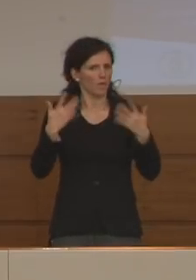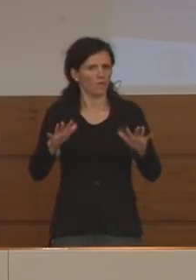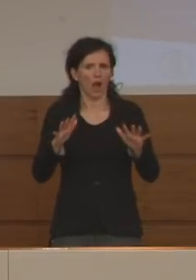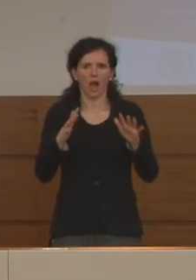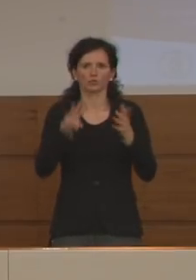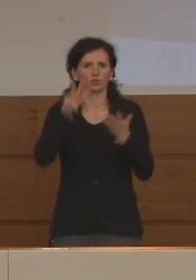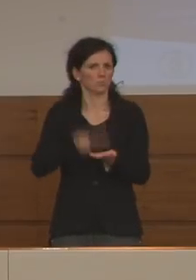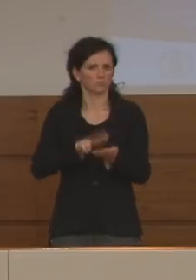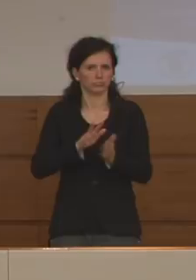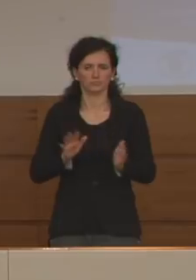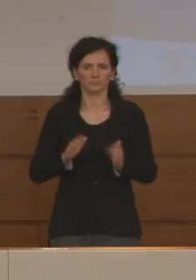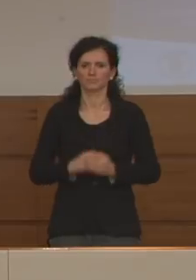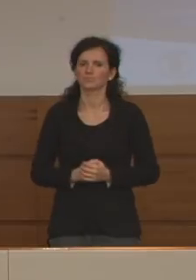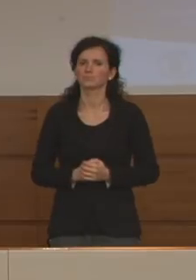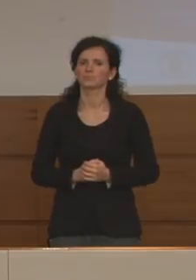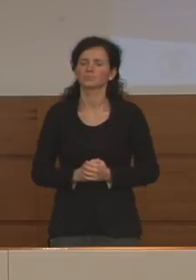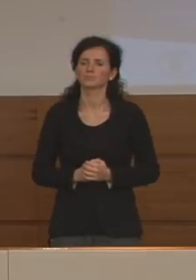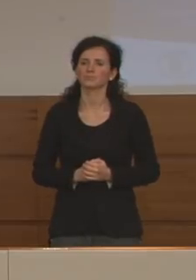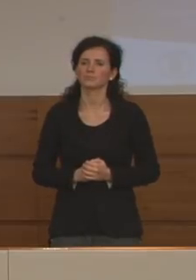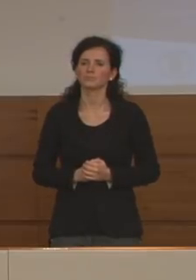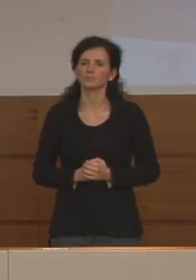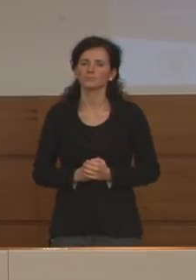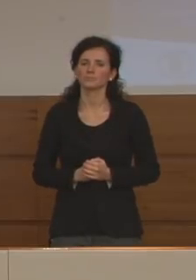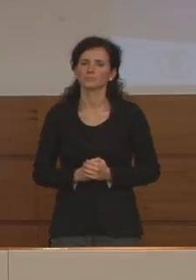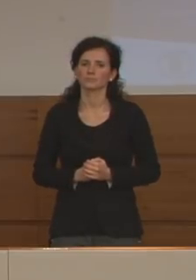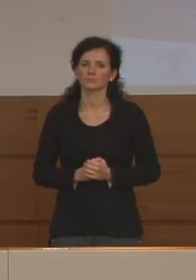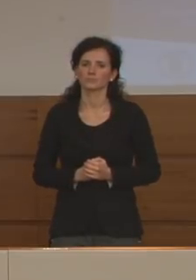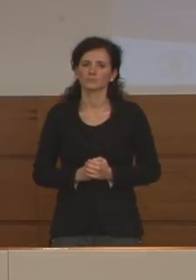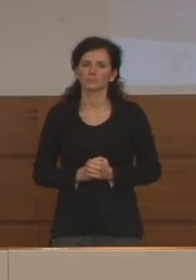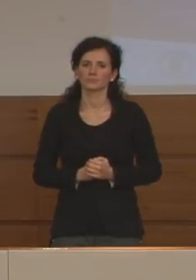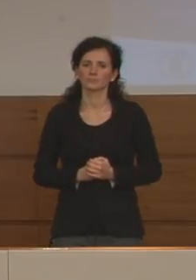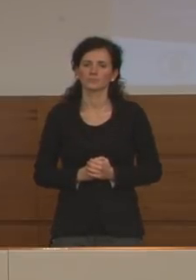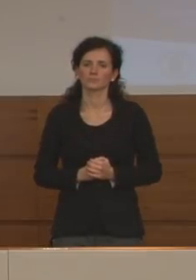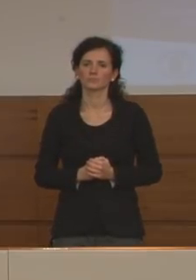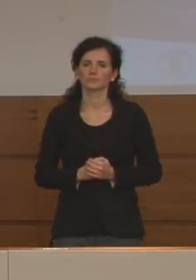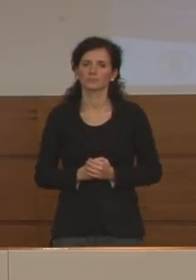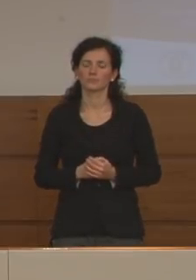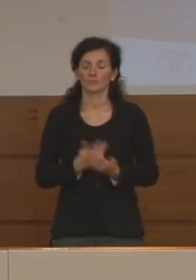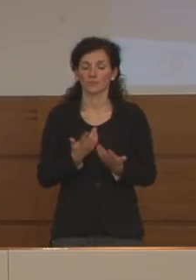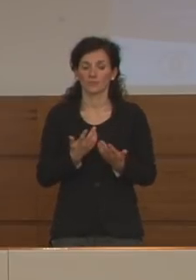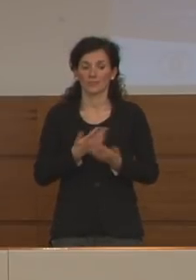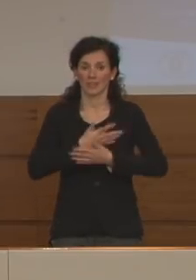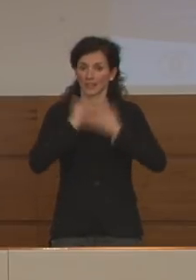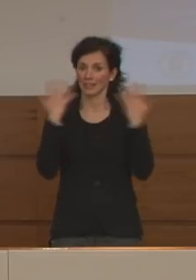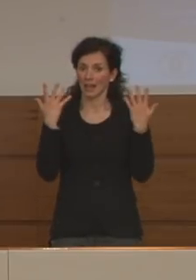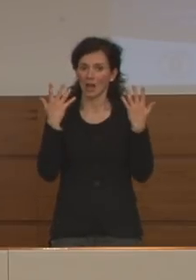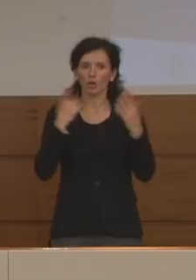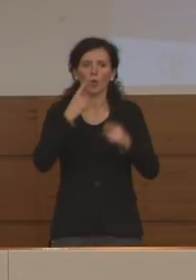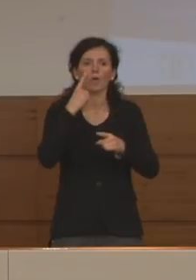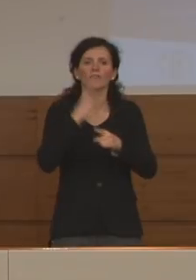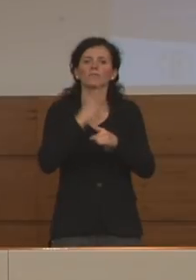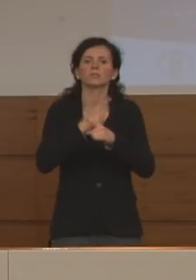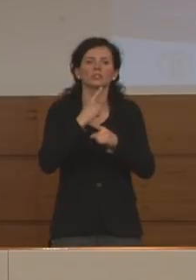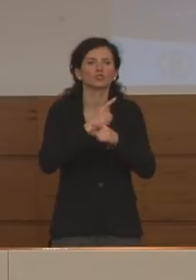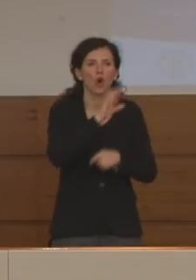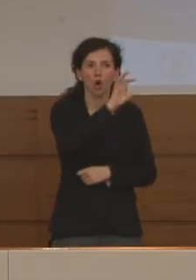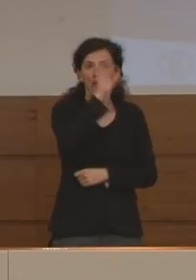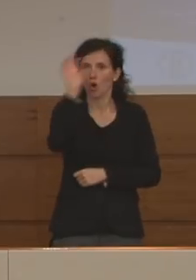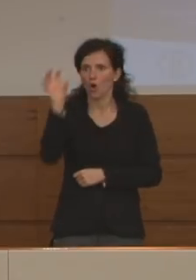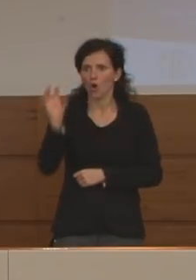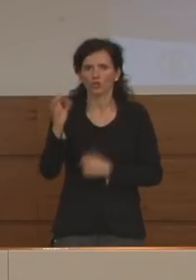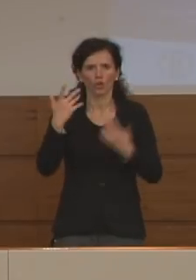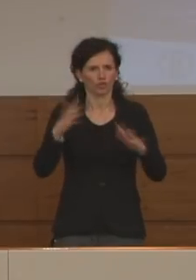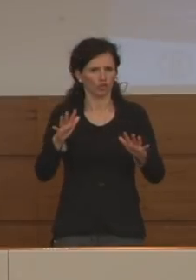ovvio che la i fabbisogni sono quelli rappresentati e il